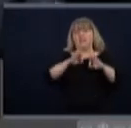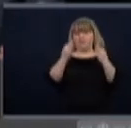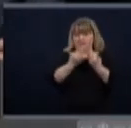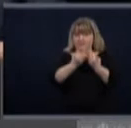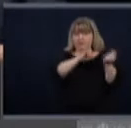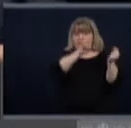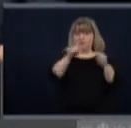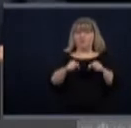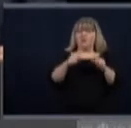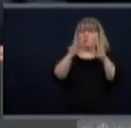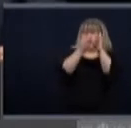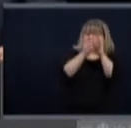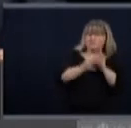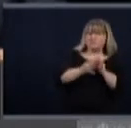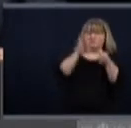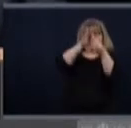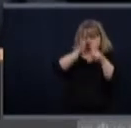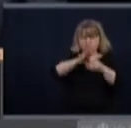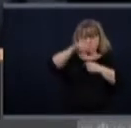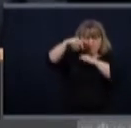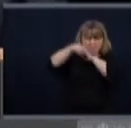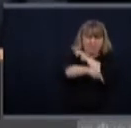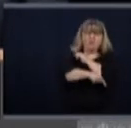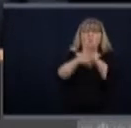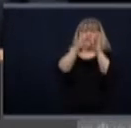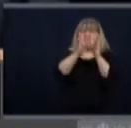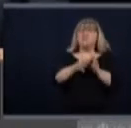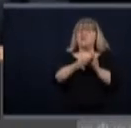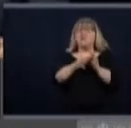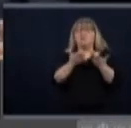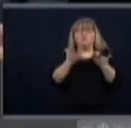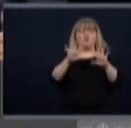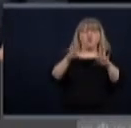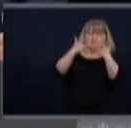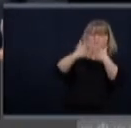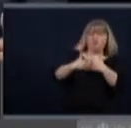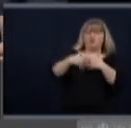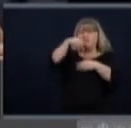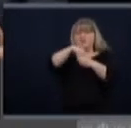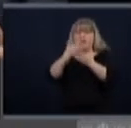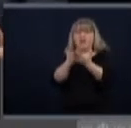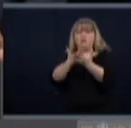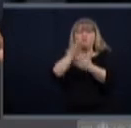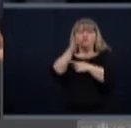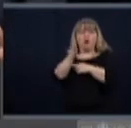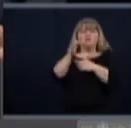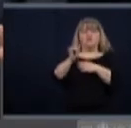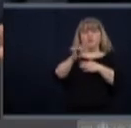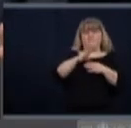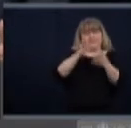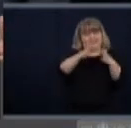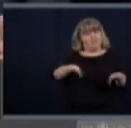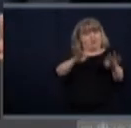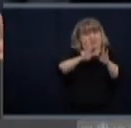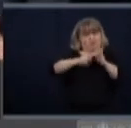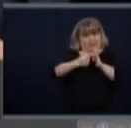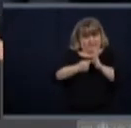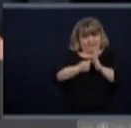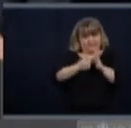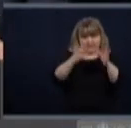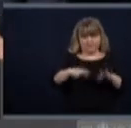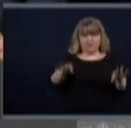vous expliquer plus en détail comment ça va fonctionner, mais c'est important, puis je le répète, là, on